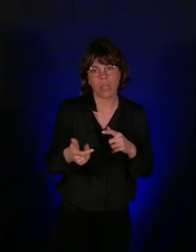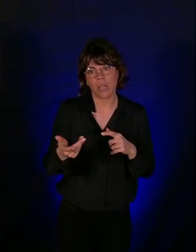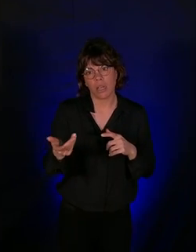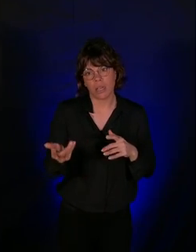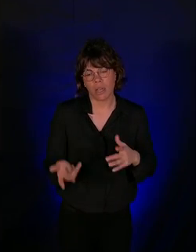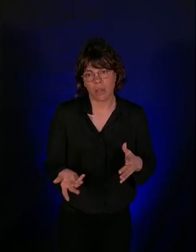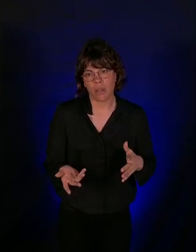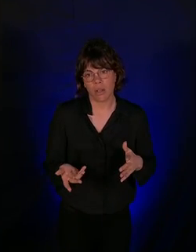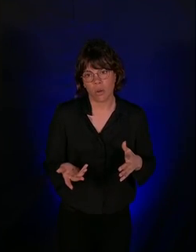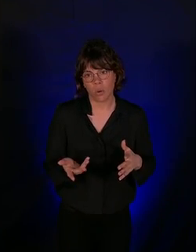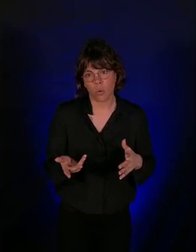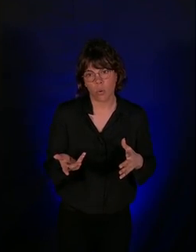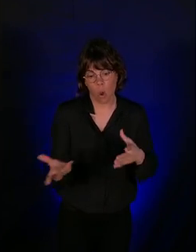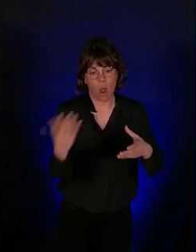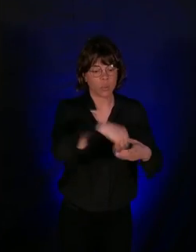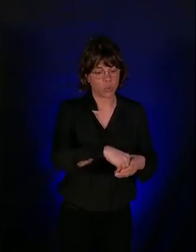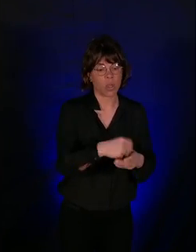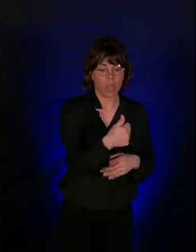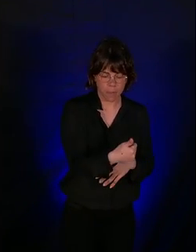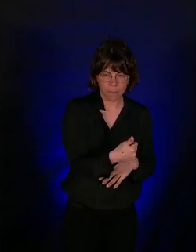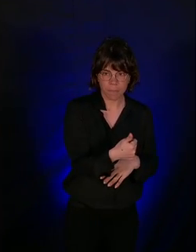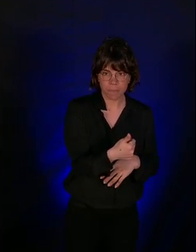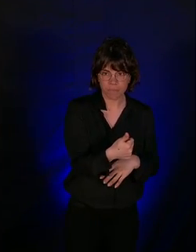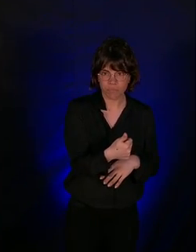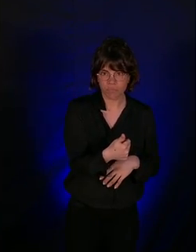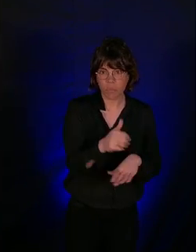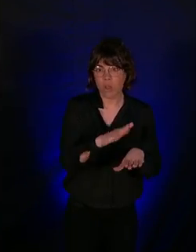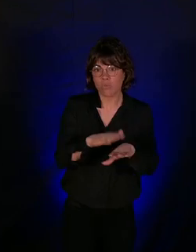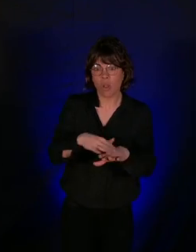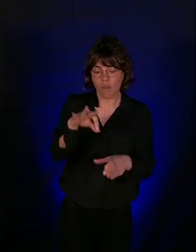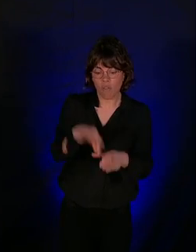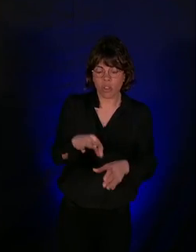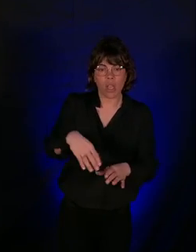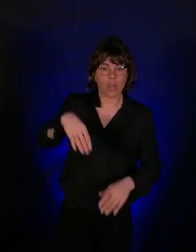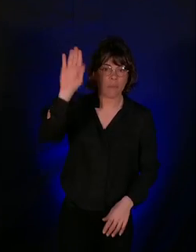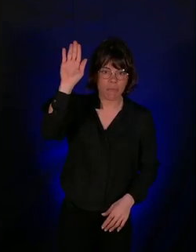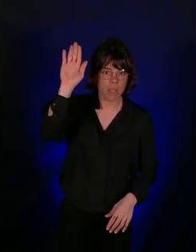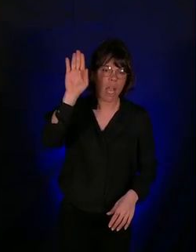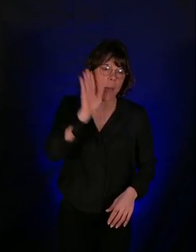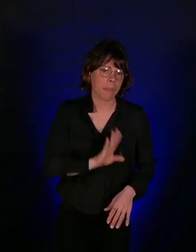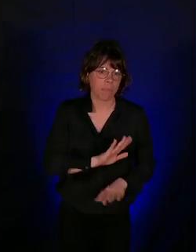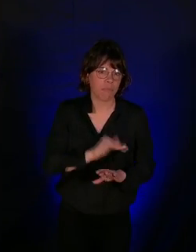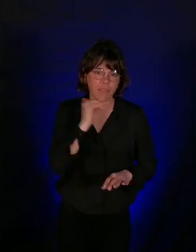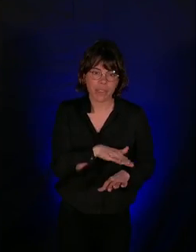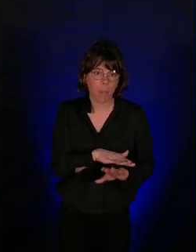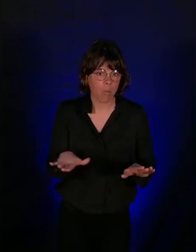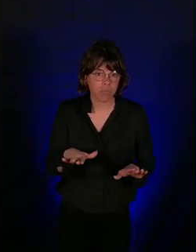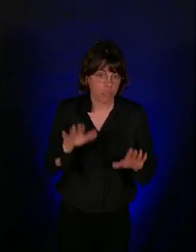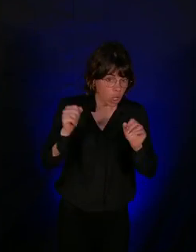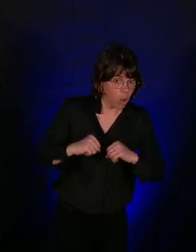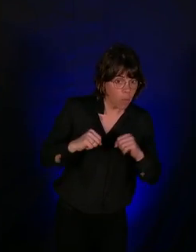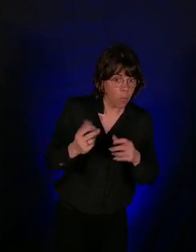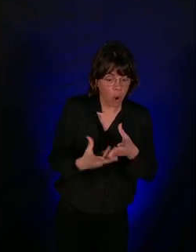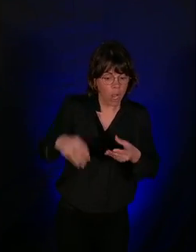le le 1 je vous demande un vote à m'inlever rapidement mes camarades si vous en êtes d'accord qu'on puisse intégrer les